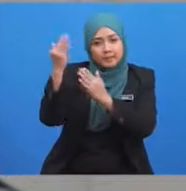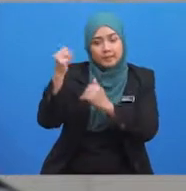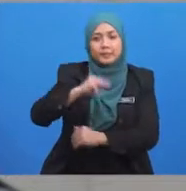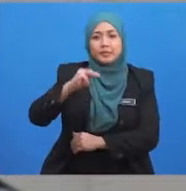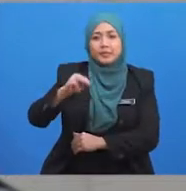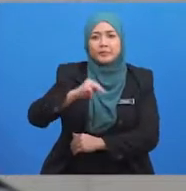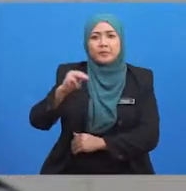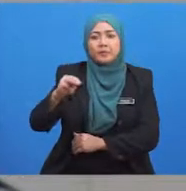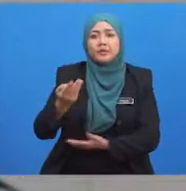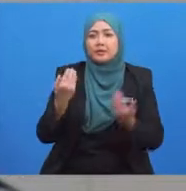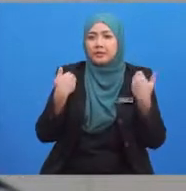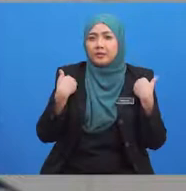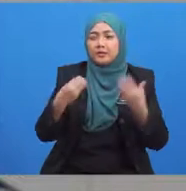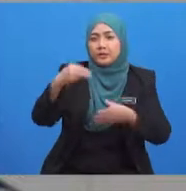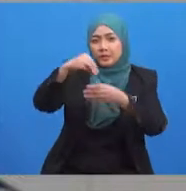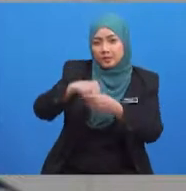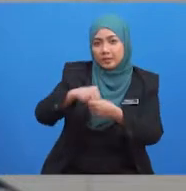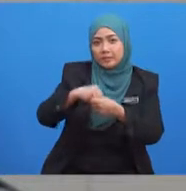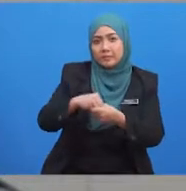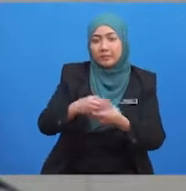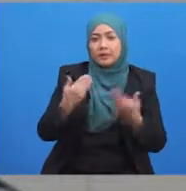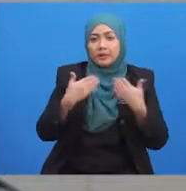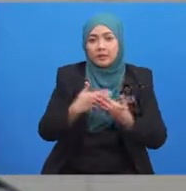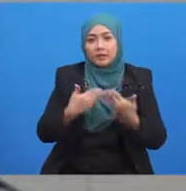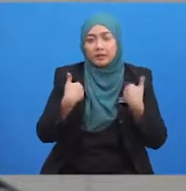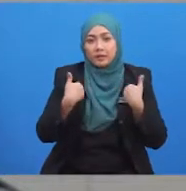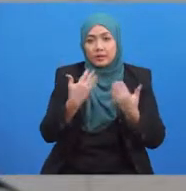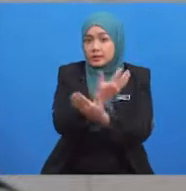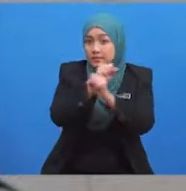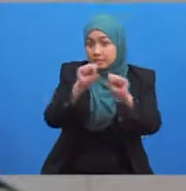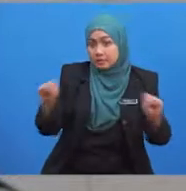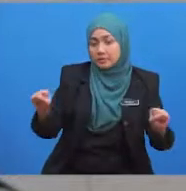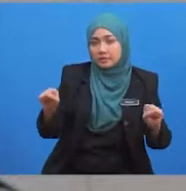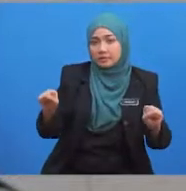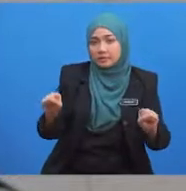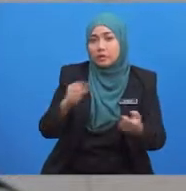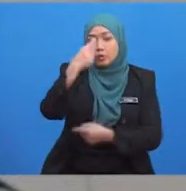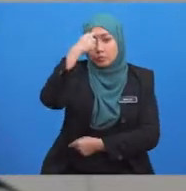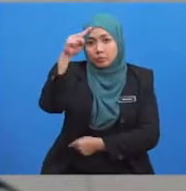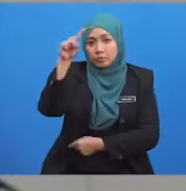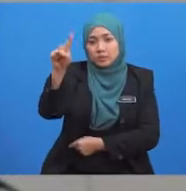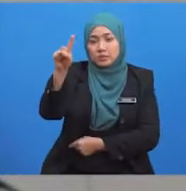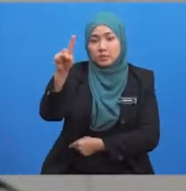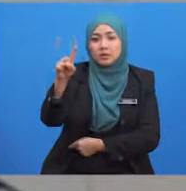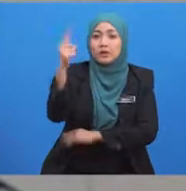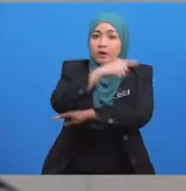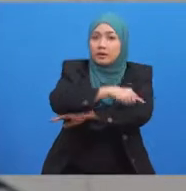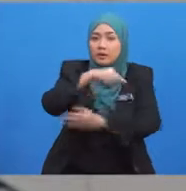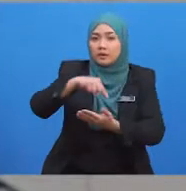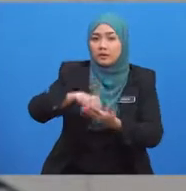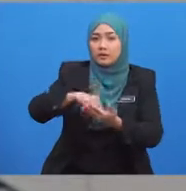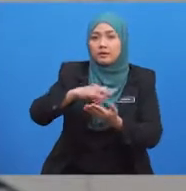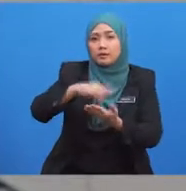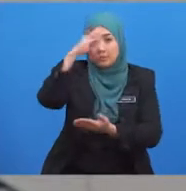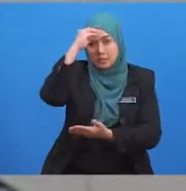murid-murid berada dalam keadaan yang sihat dan bersedia untuk belajar pada hari ini. Saya, Cikgu